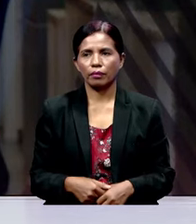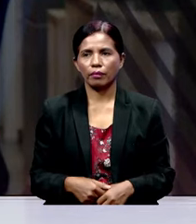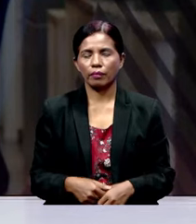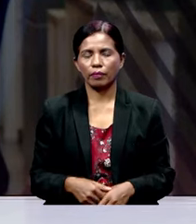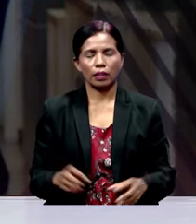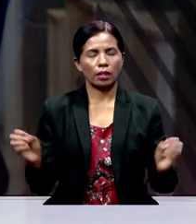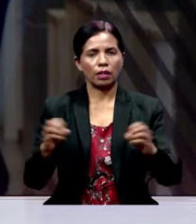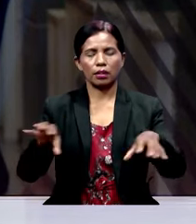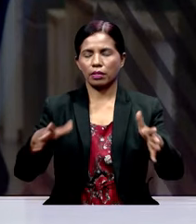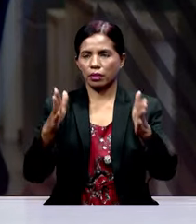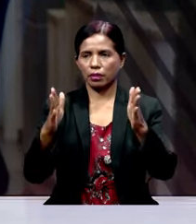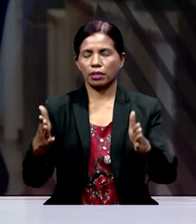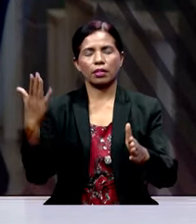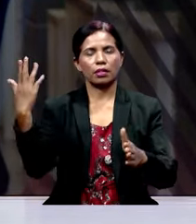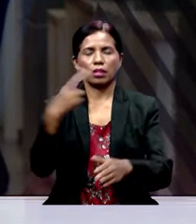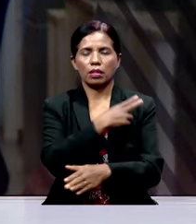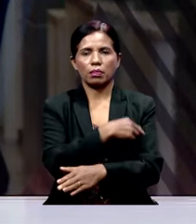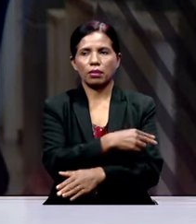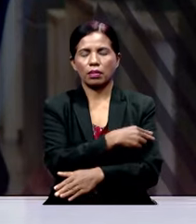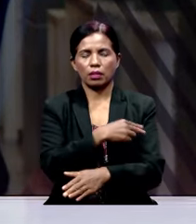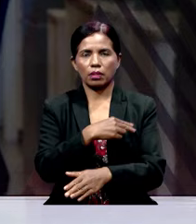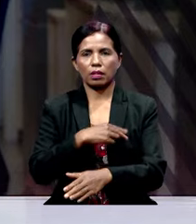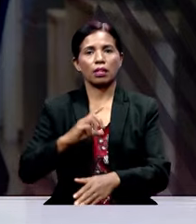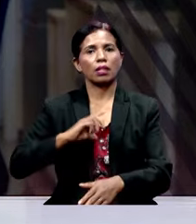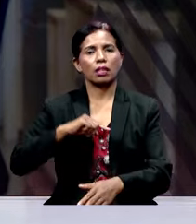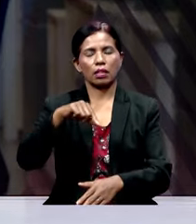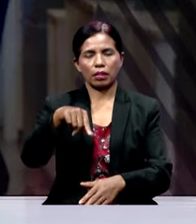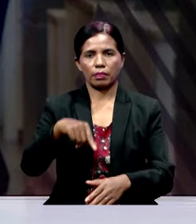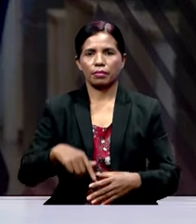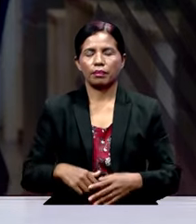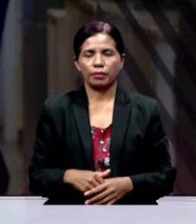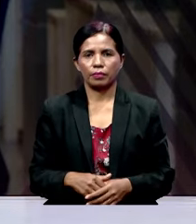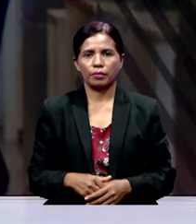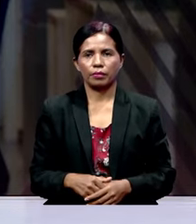Menos recurso humano y el centro de salud que le cae.